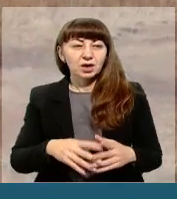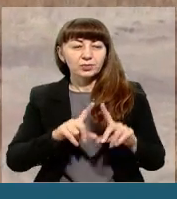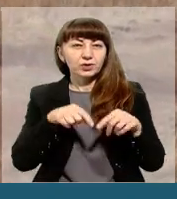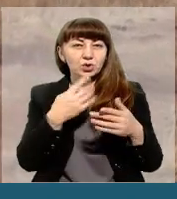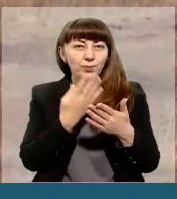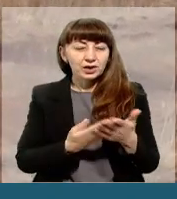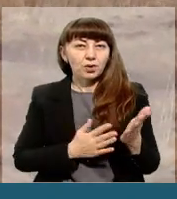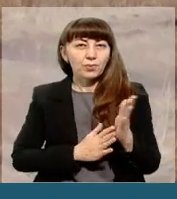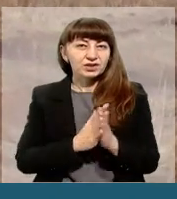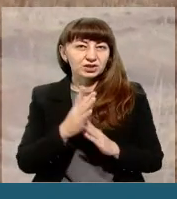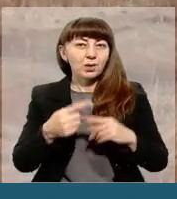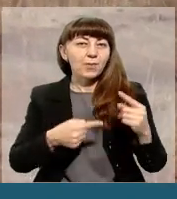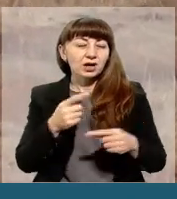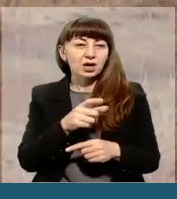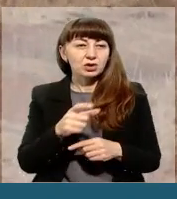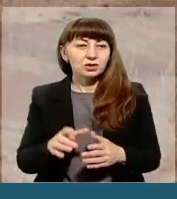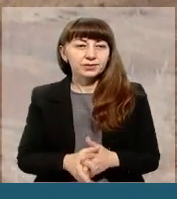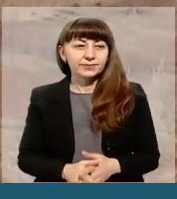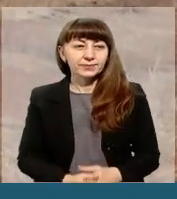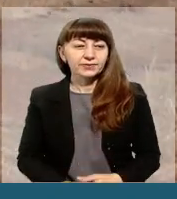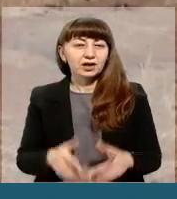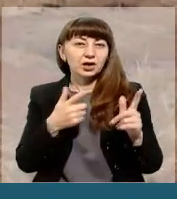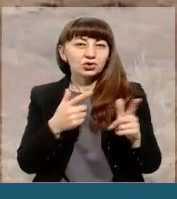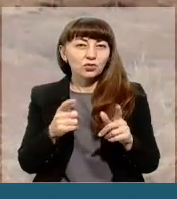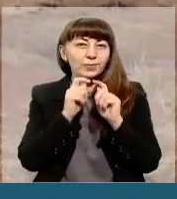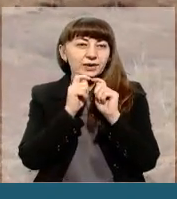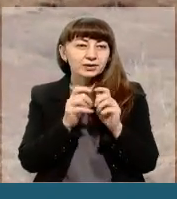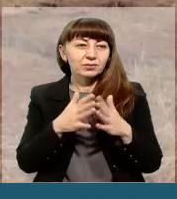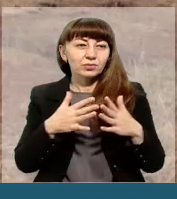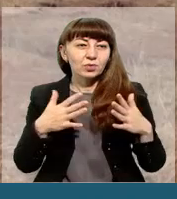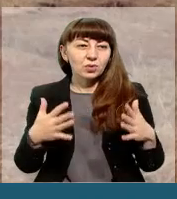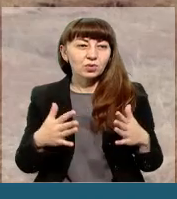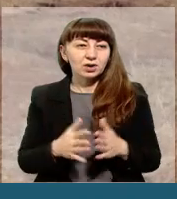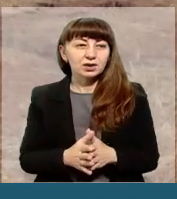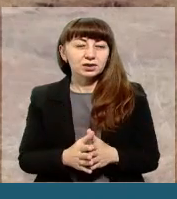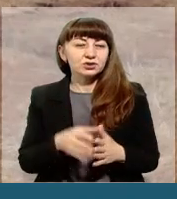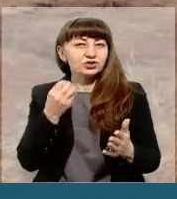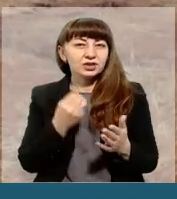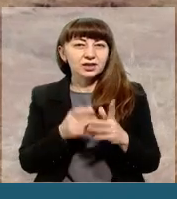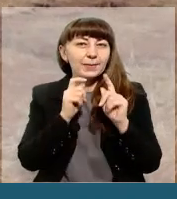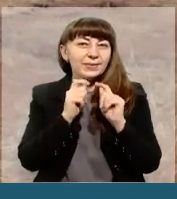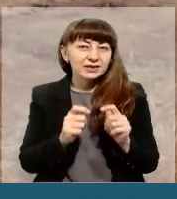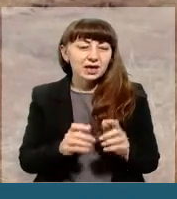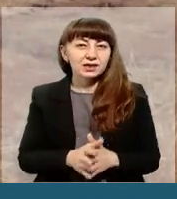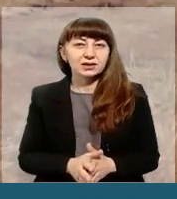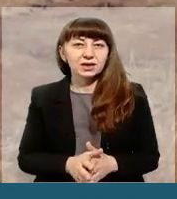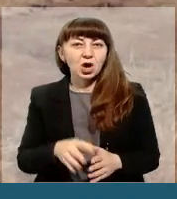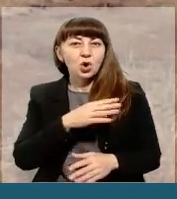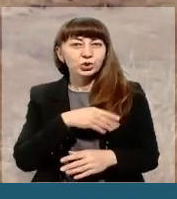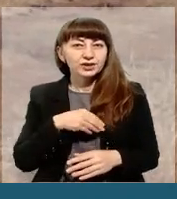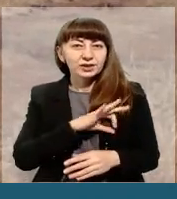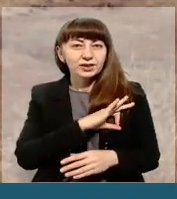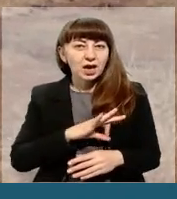пример будущим поколениям, готовим сюрприз. Будет поощряться ценными подарками, призами,